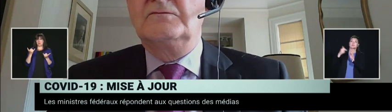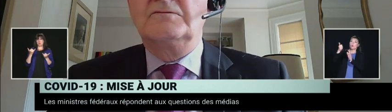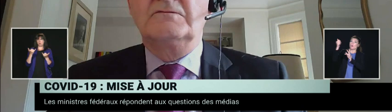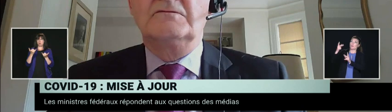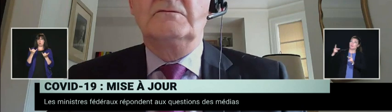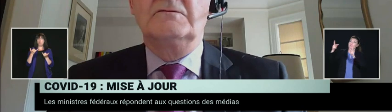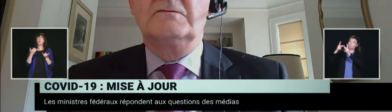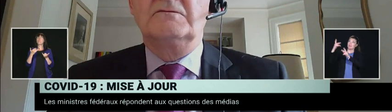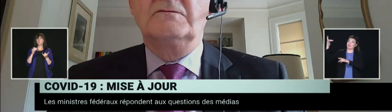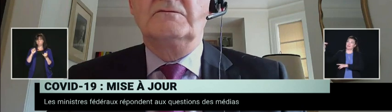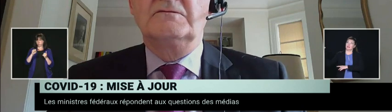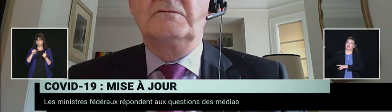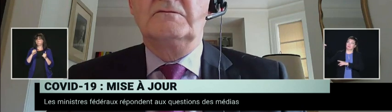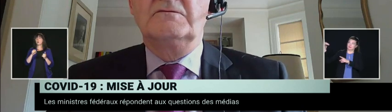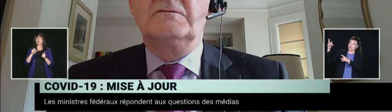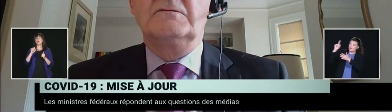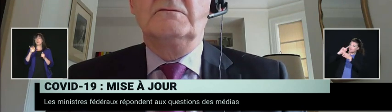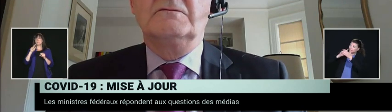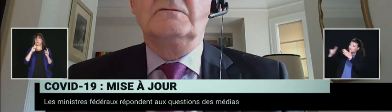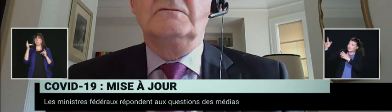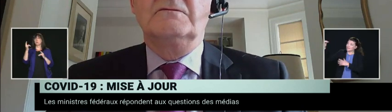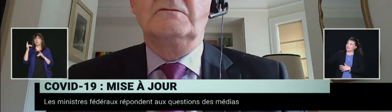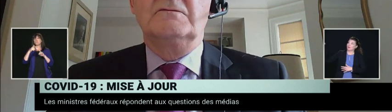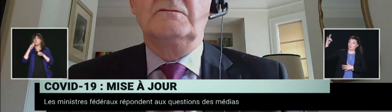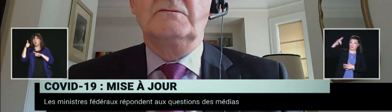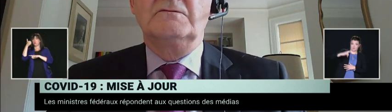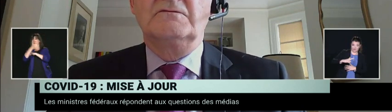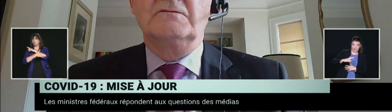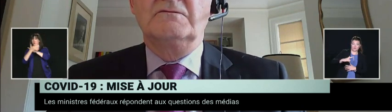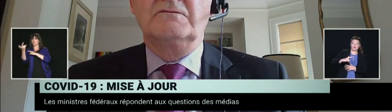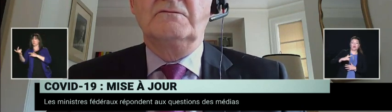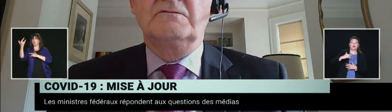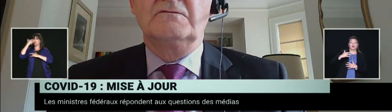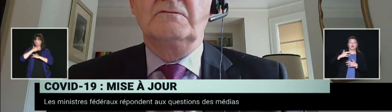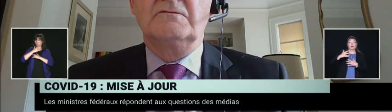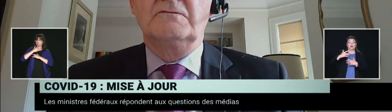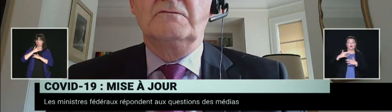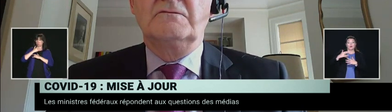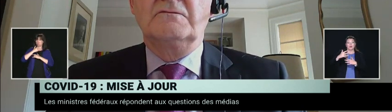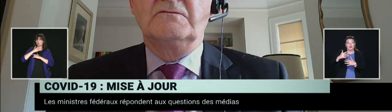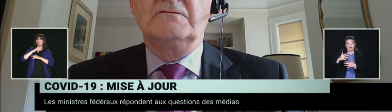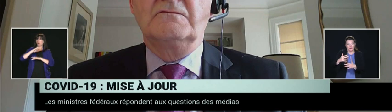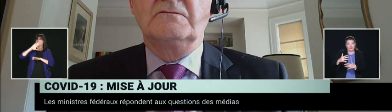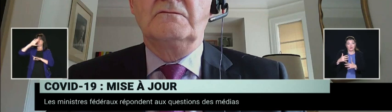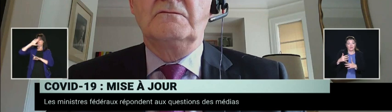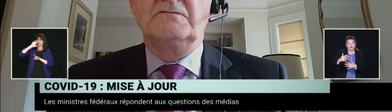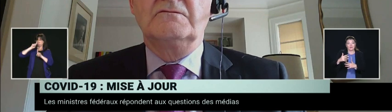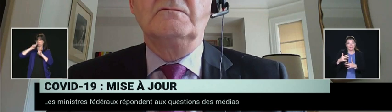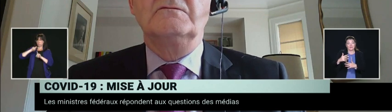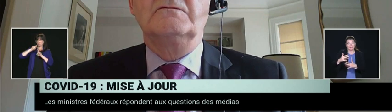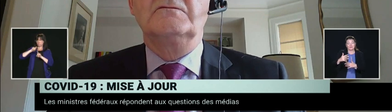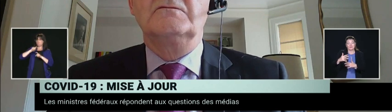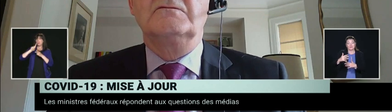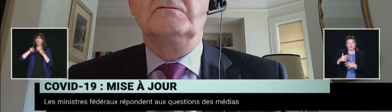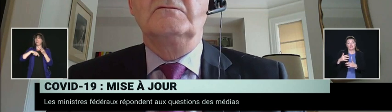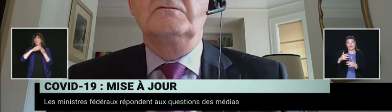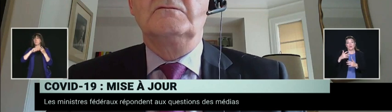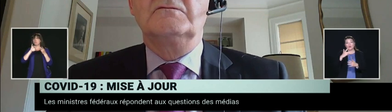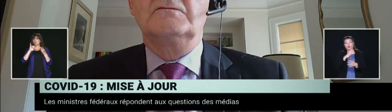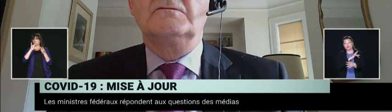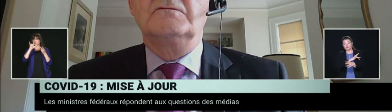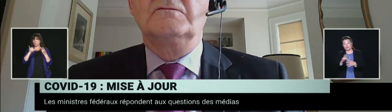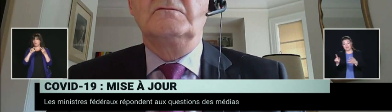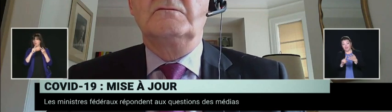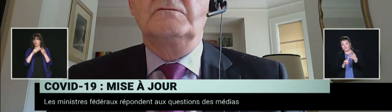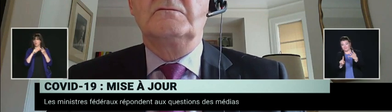fin juillet avec la prise de température des travailleurs, des voyageurs à l'intérieur du